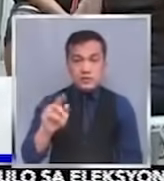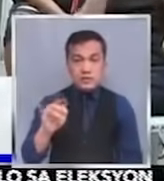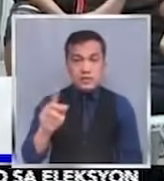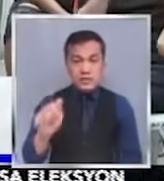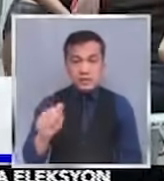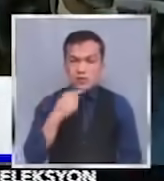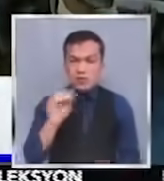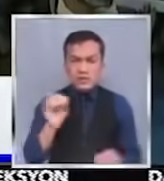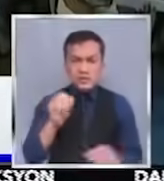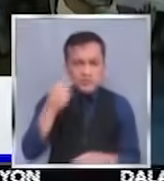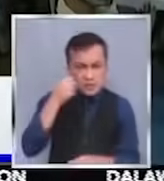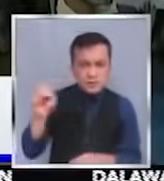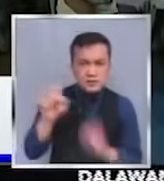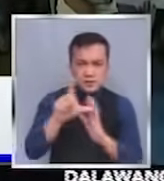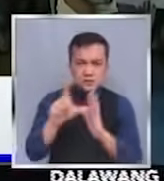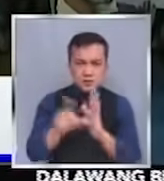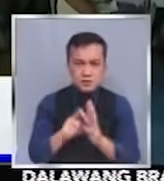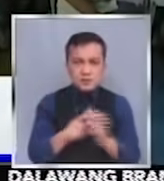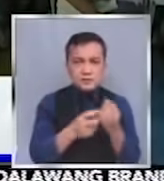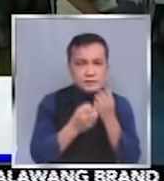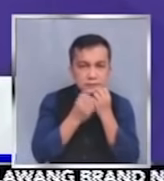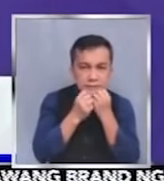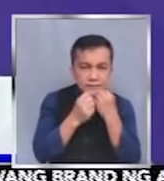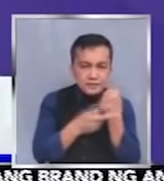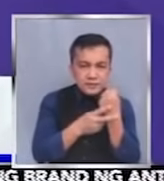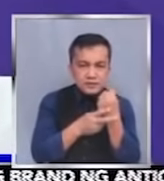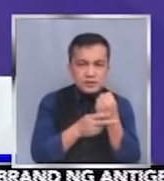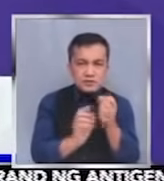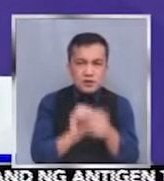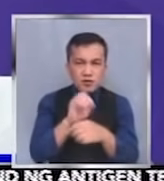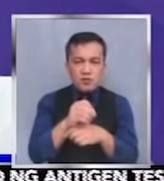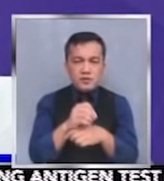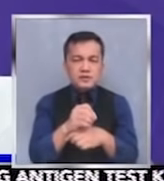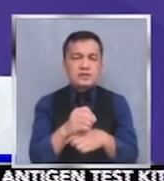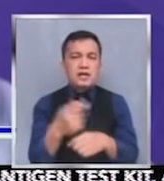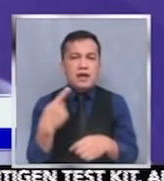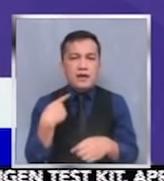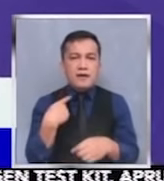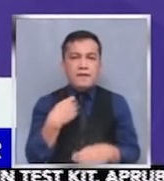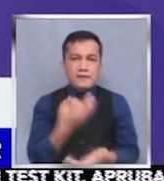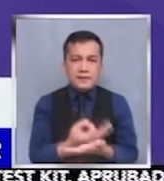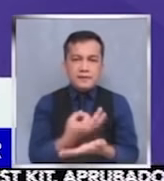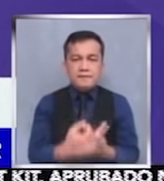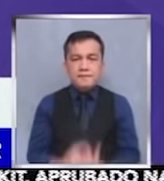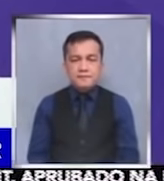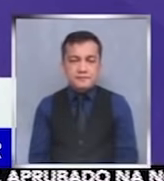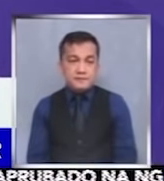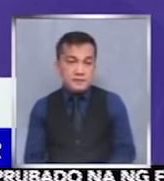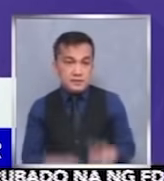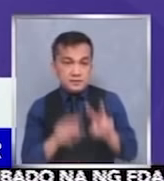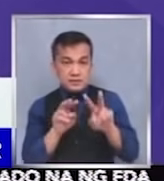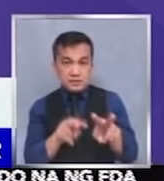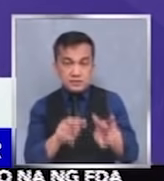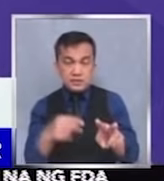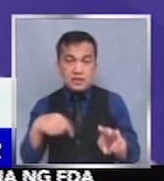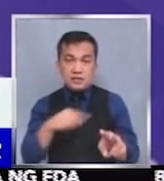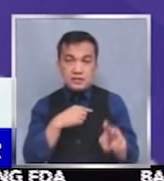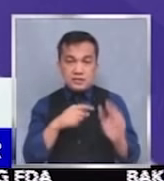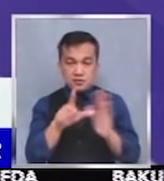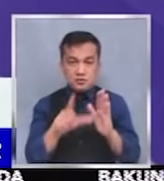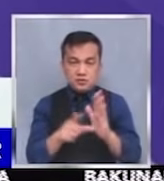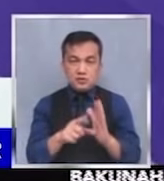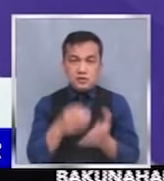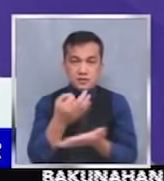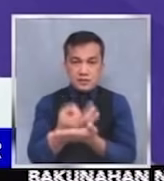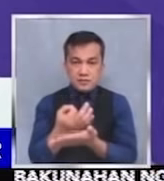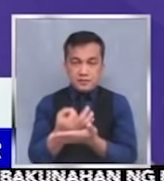kandidatong magtatabi ng sumobrang campaign fund. Titingnan mo yung ating existing laws on campaign finance, no?